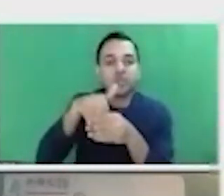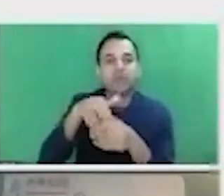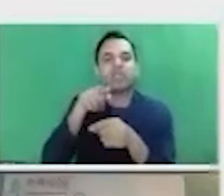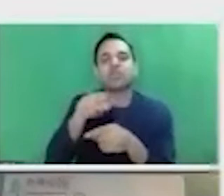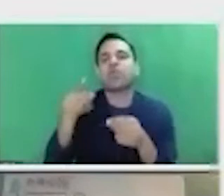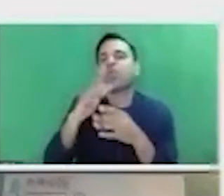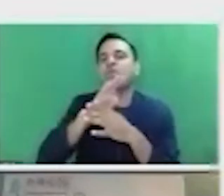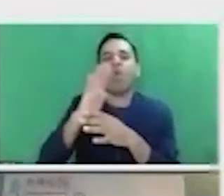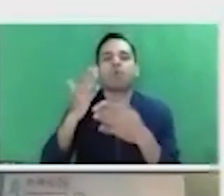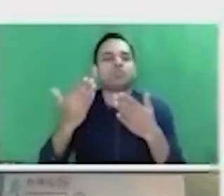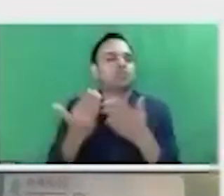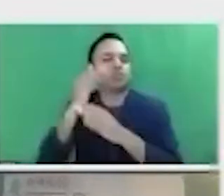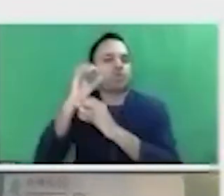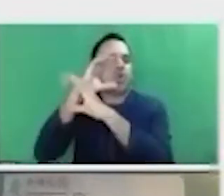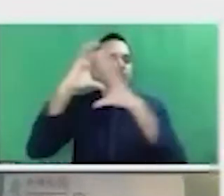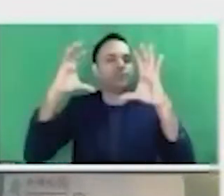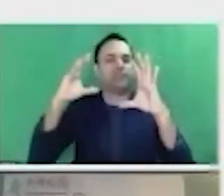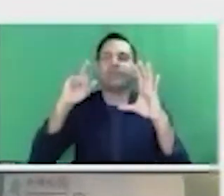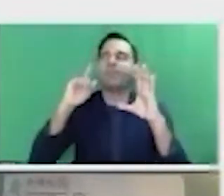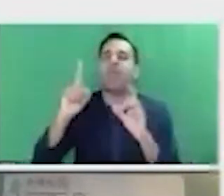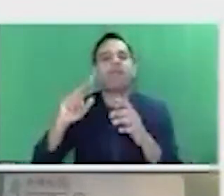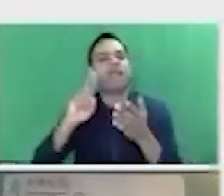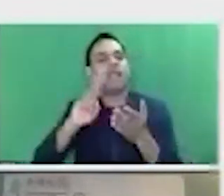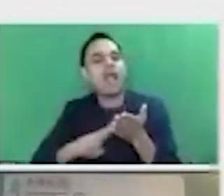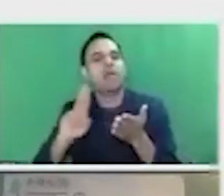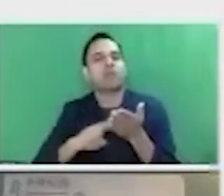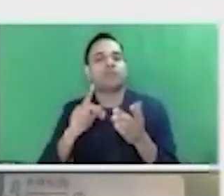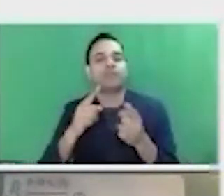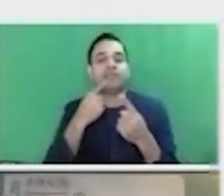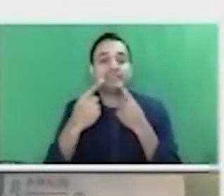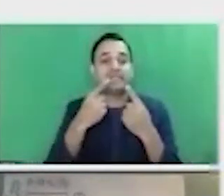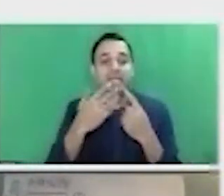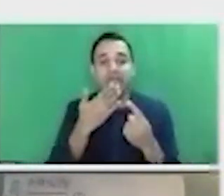وبالتالي يجب أن نناقش ذلك. أشكركم شكرا جزيلا. تفضلي مايا.